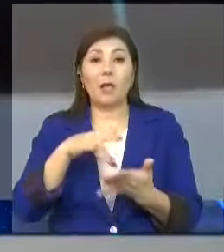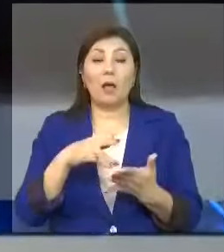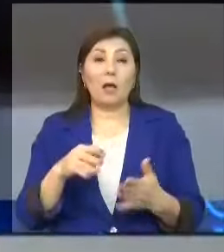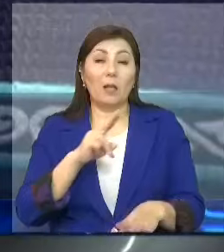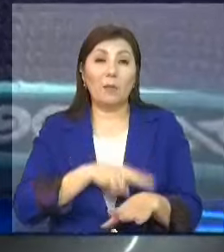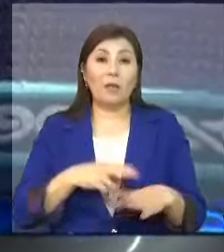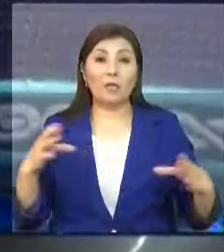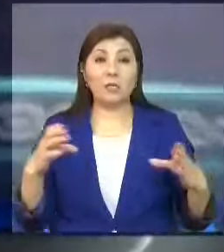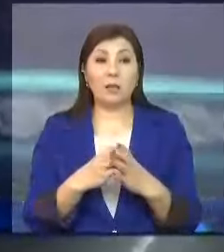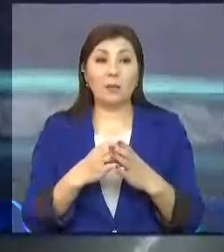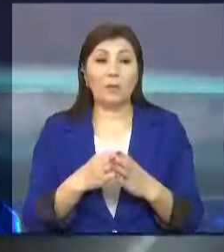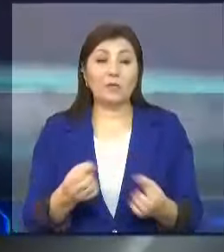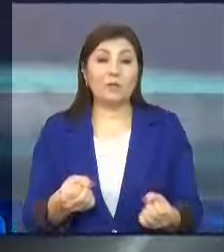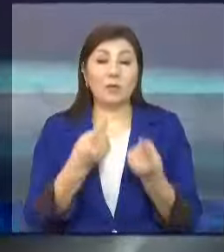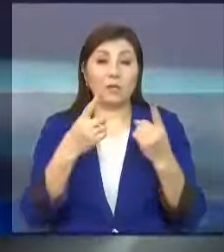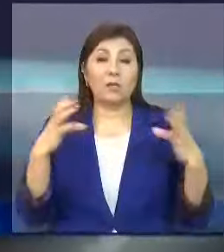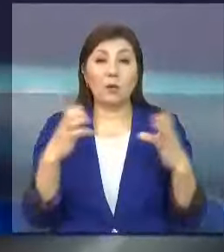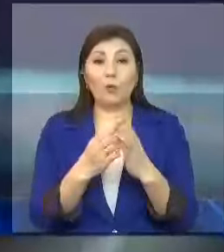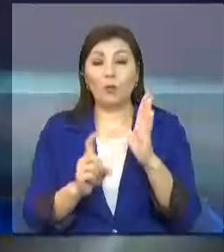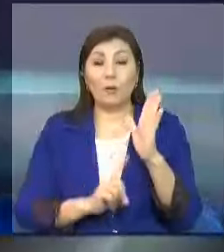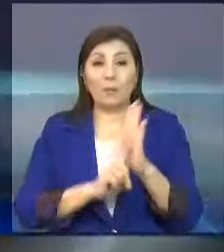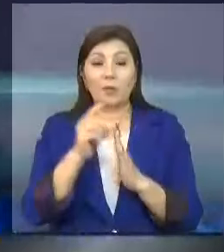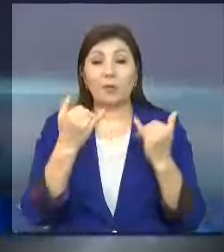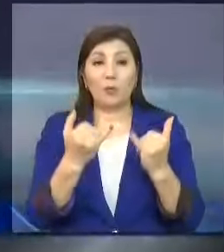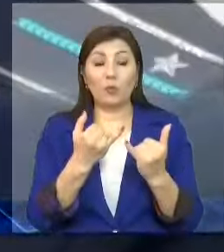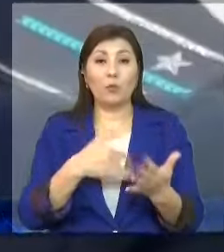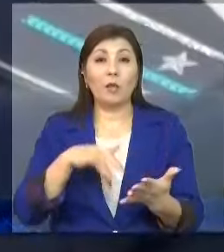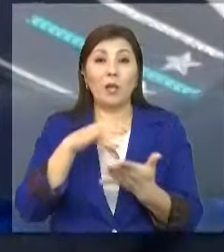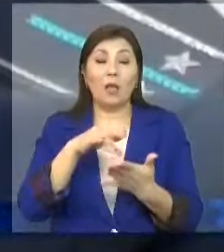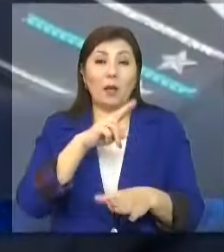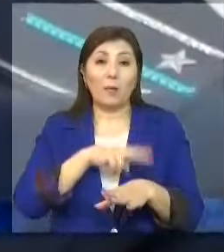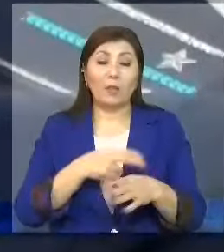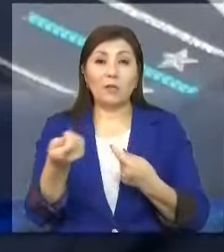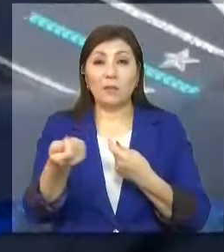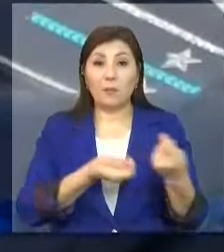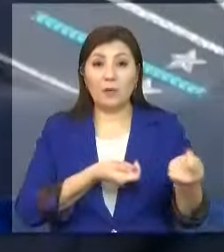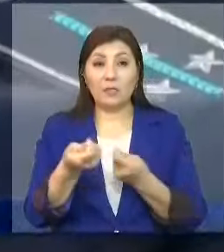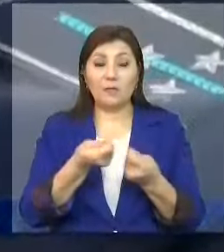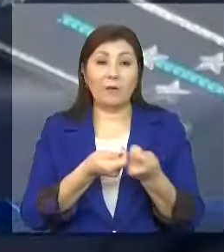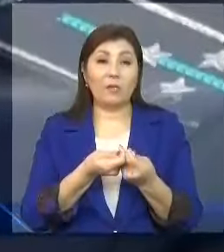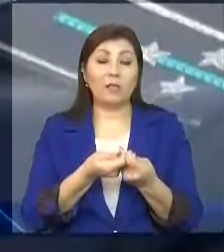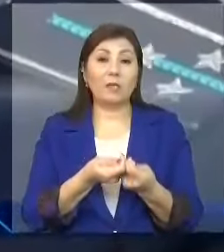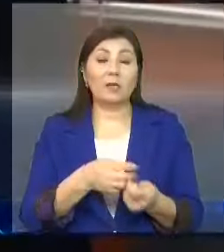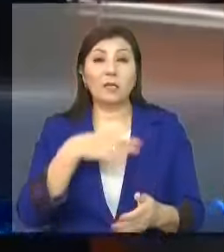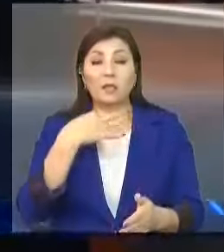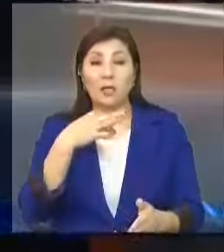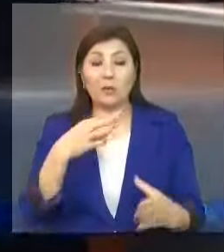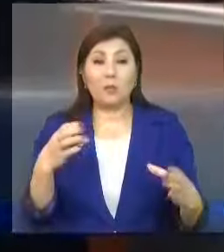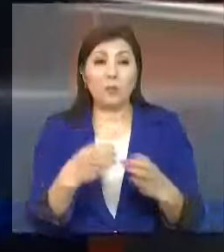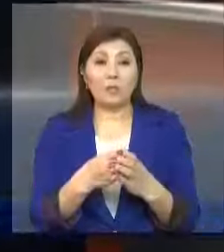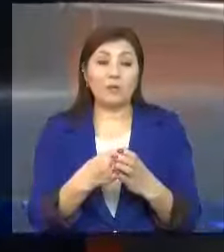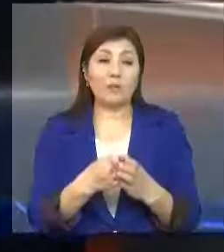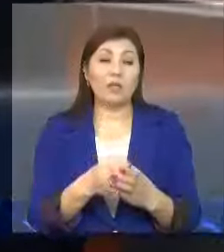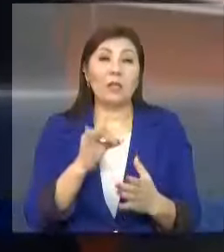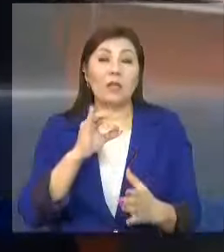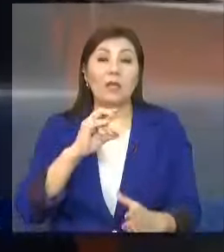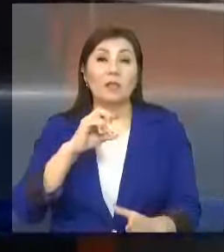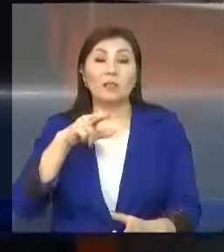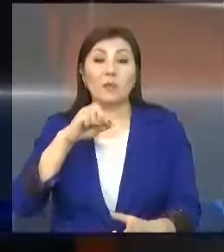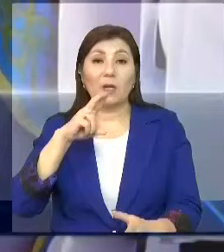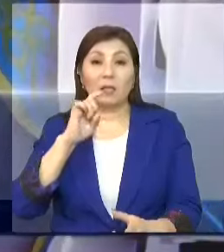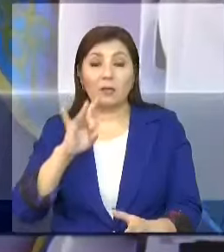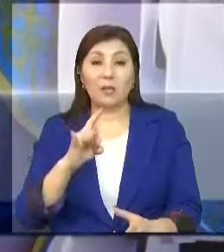полиция бөлімшесінің анықтау бөлімінен басталған. Бүгінде ол қалалық полиция басқармасы әкімшілік тәжірибе бөлімшесінің инспекторы қызметінде.